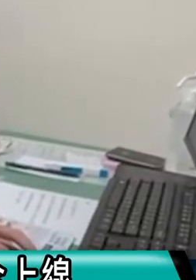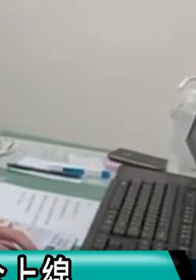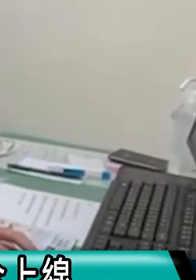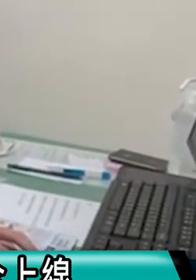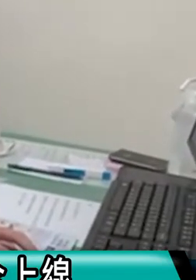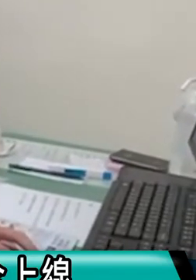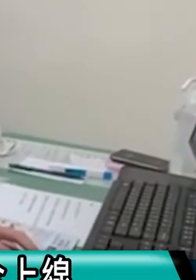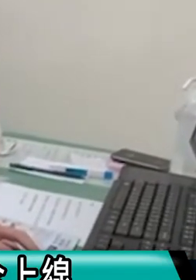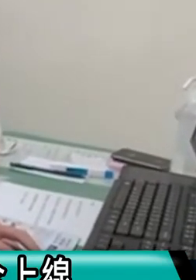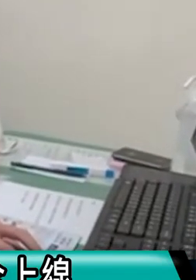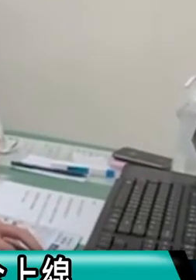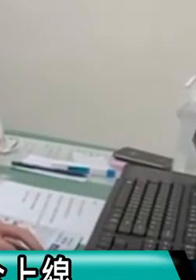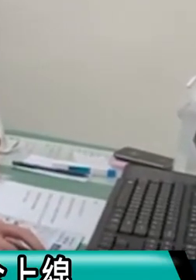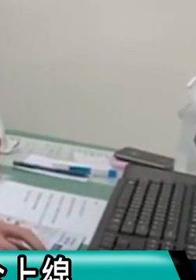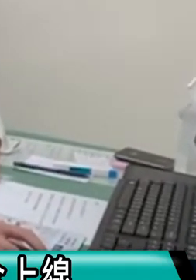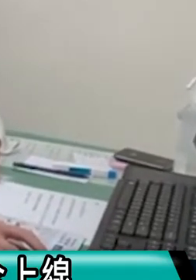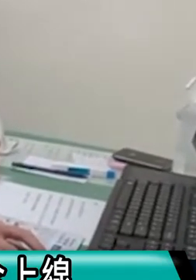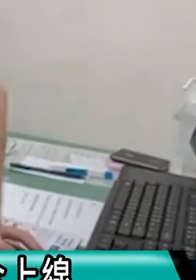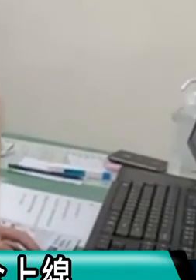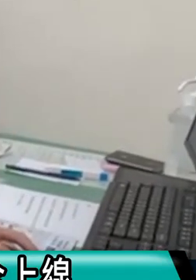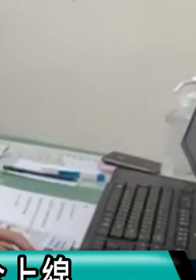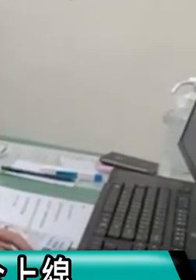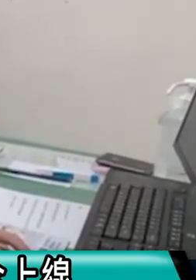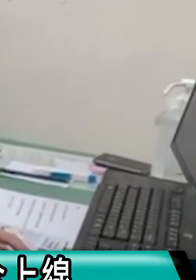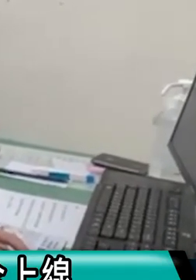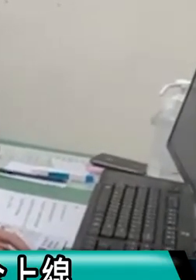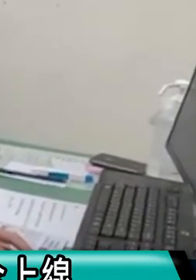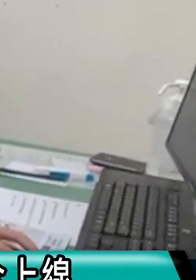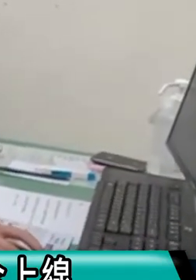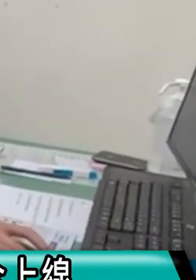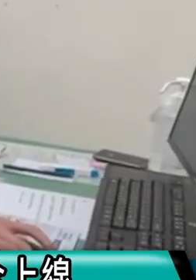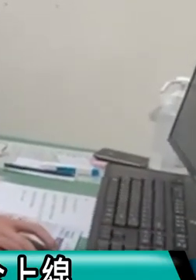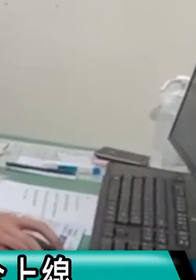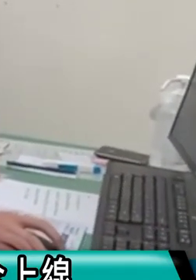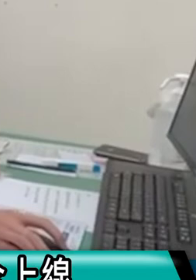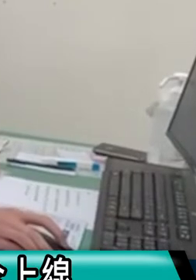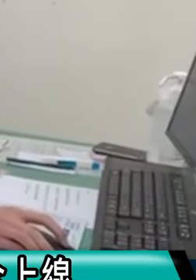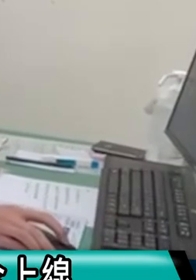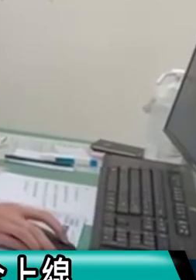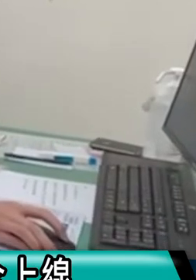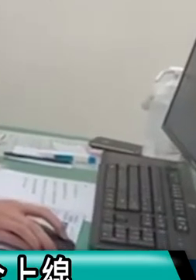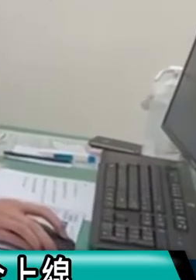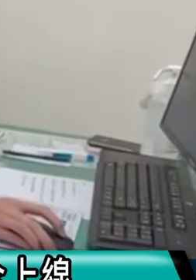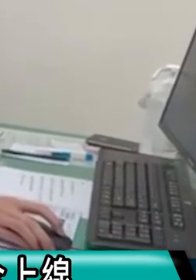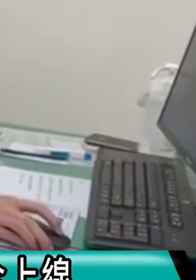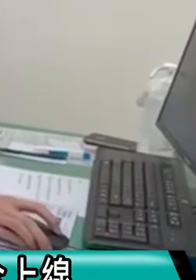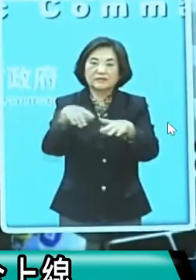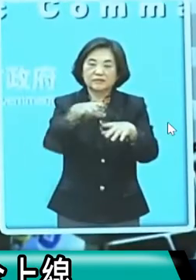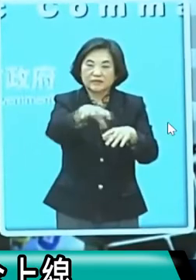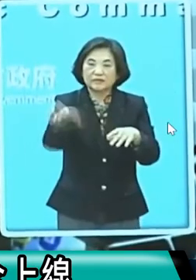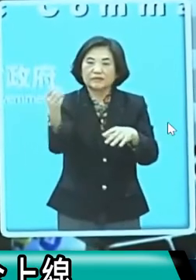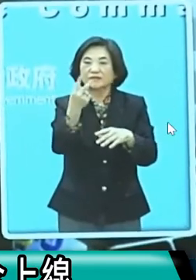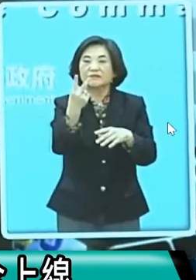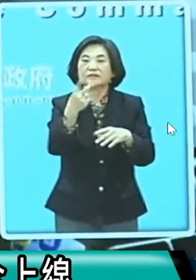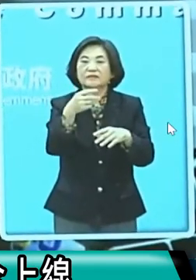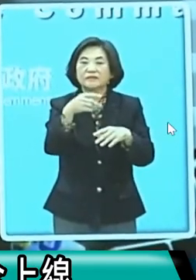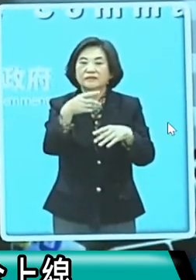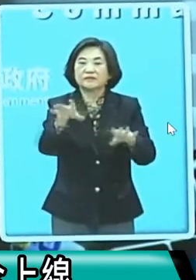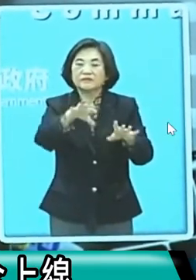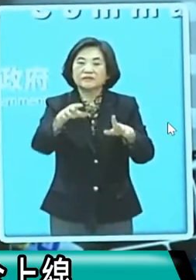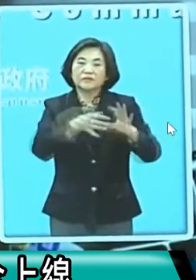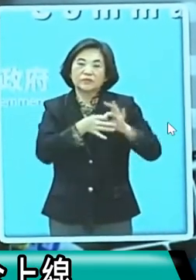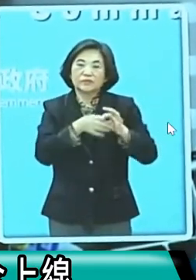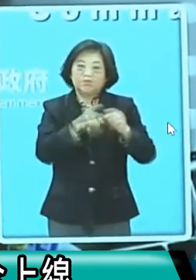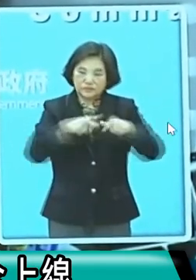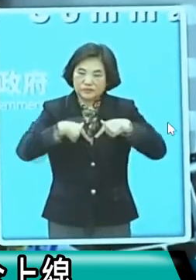高有31家诊所参与服务。 我们之前已经成立了各区的行政区的关